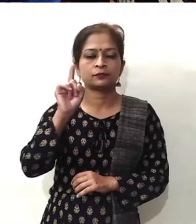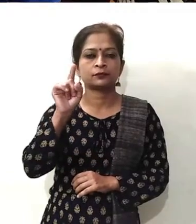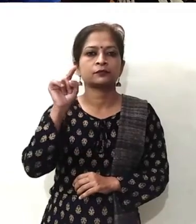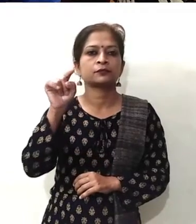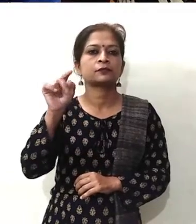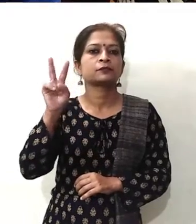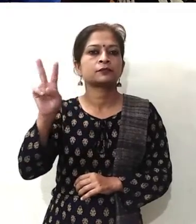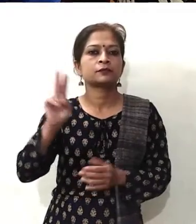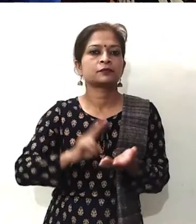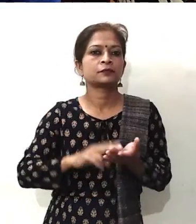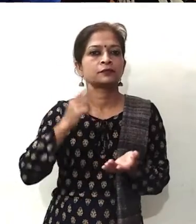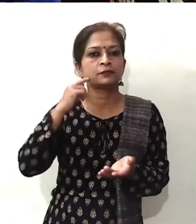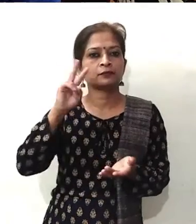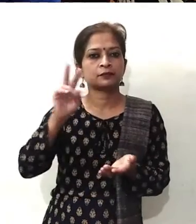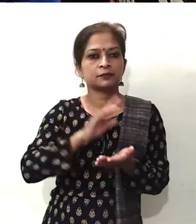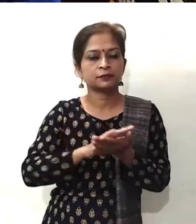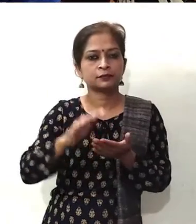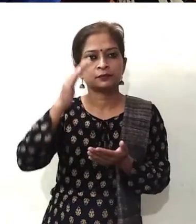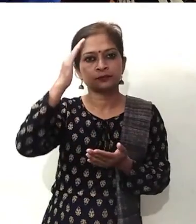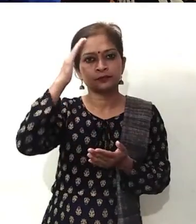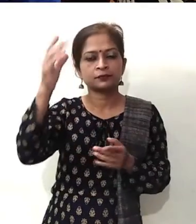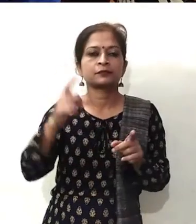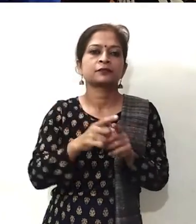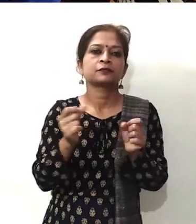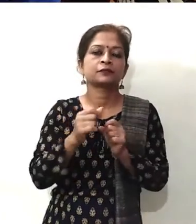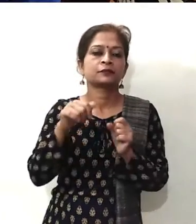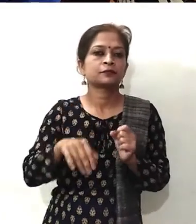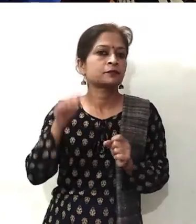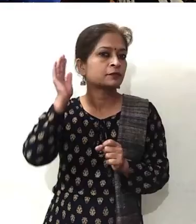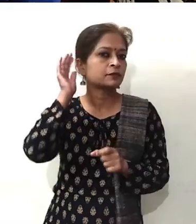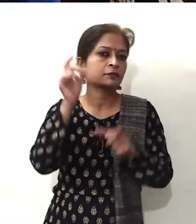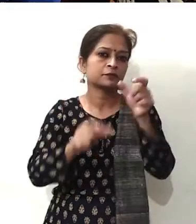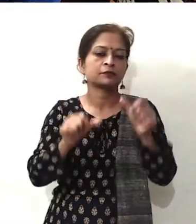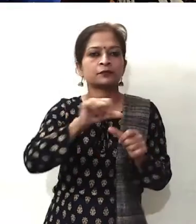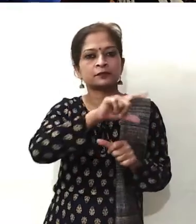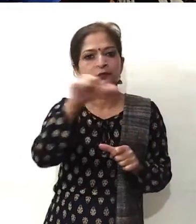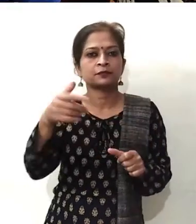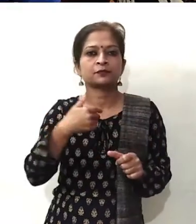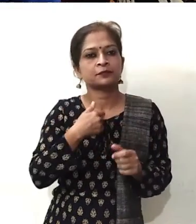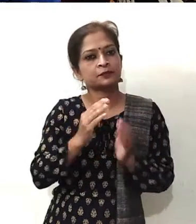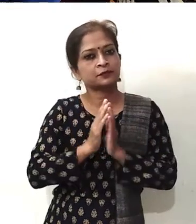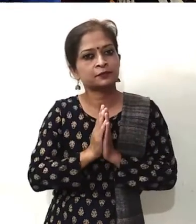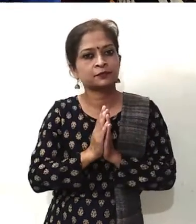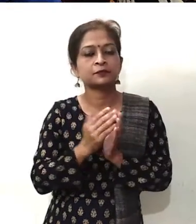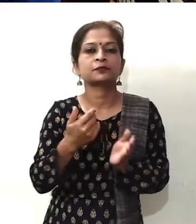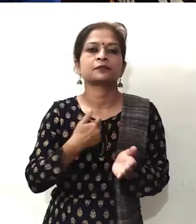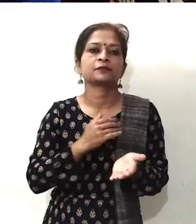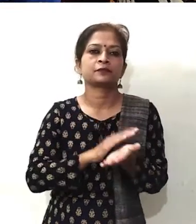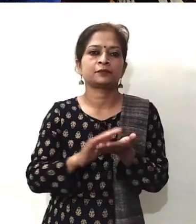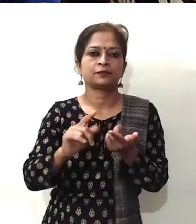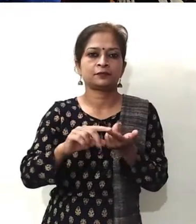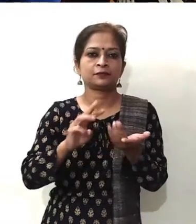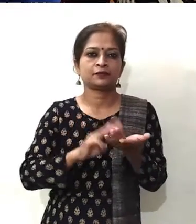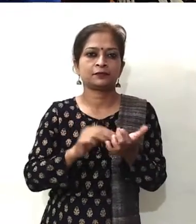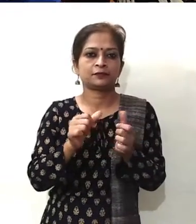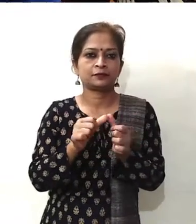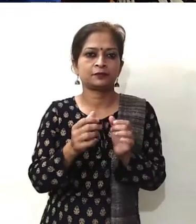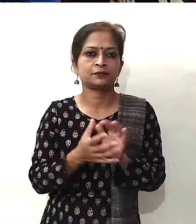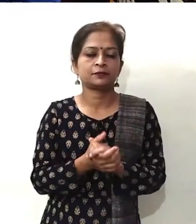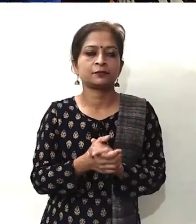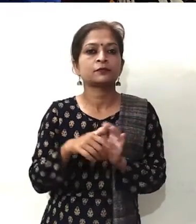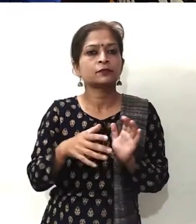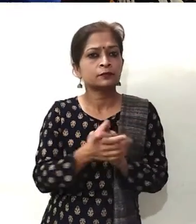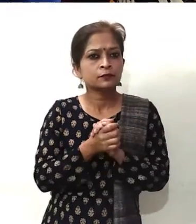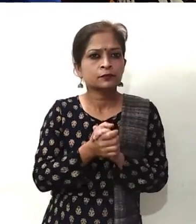91.2 NIVH हेलो दून को सुनने वाले सभी श्रोताओं को मेरा प्यार भरा नमस्कार। मैं हूँ हिमा।